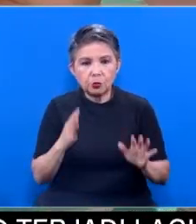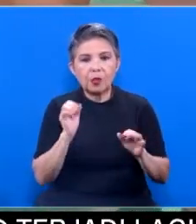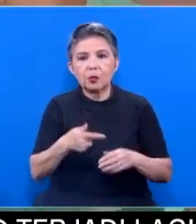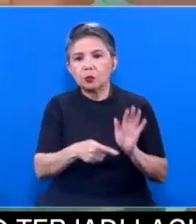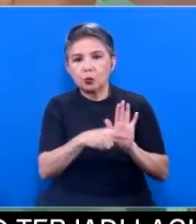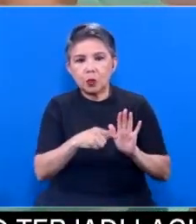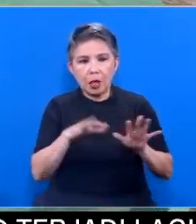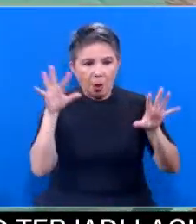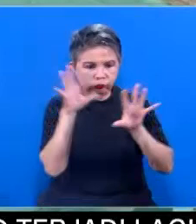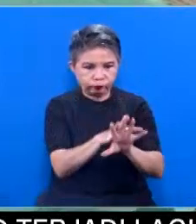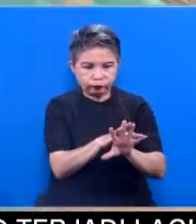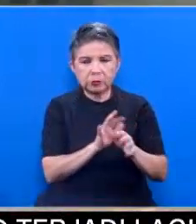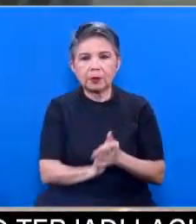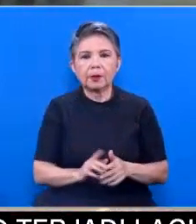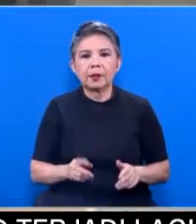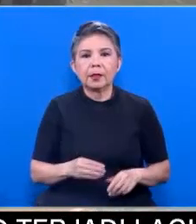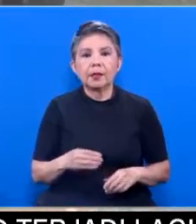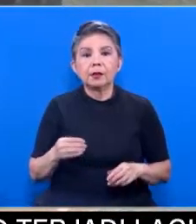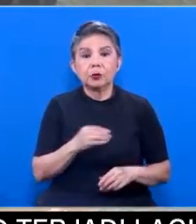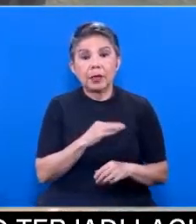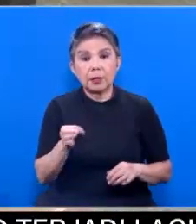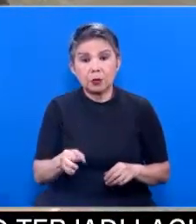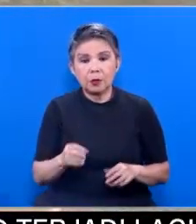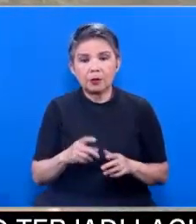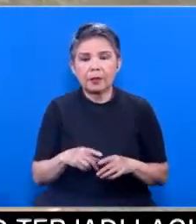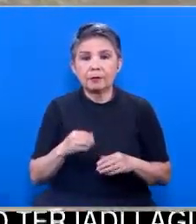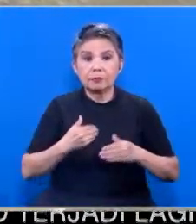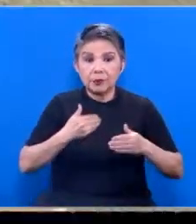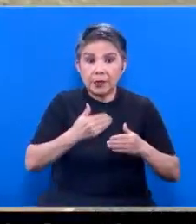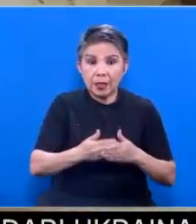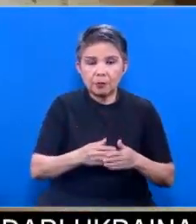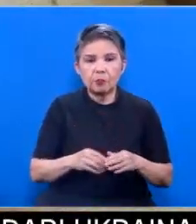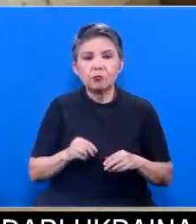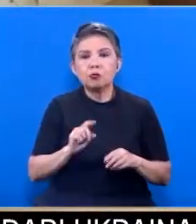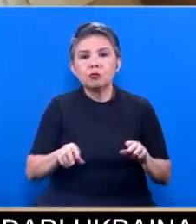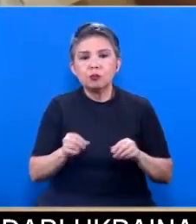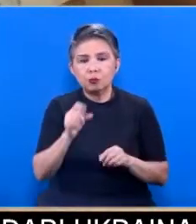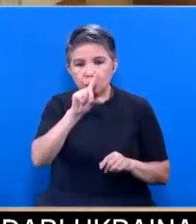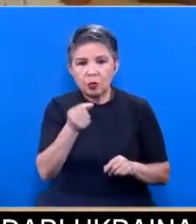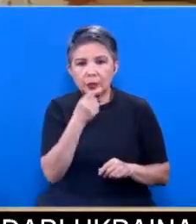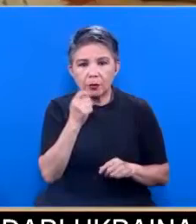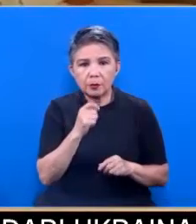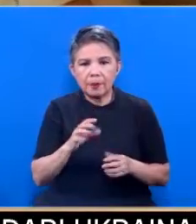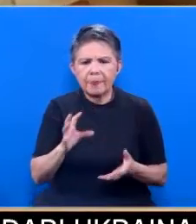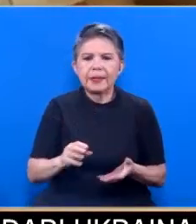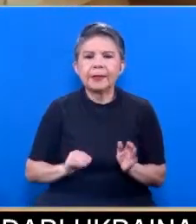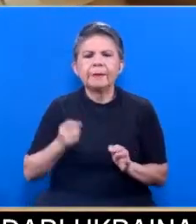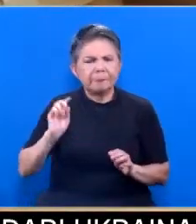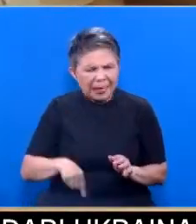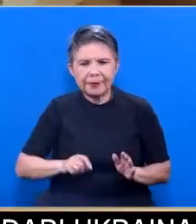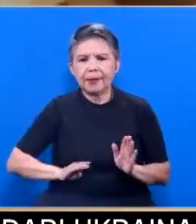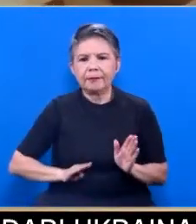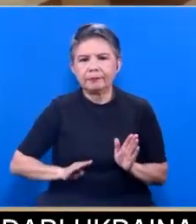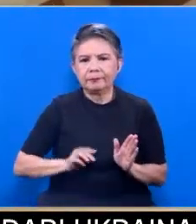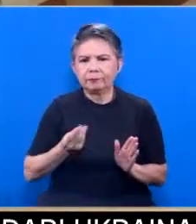pembeli. Langkah tersebut diambil pihak Desa Gulang mengingat menjelang bulan suci Ramadan, harga bahan kebutuhan pokok akan merangkak naik.